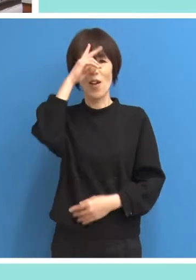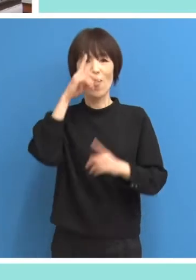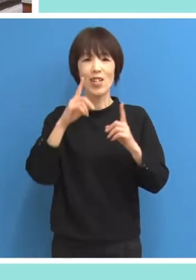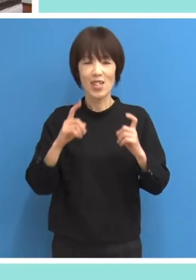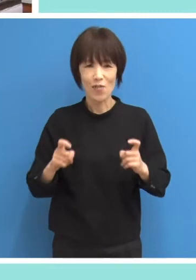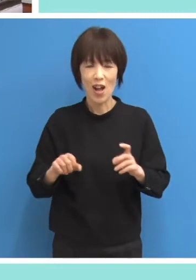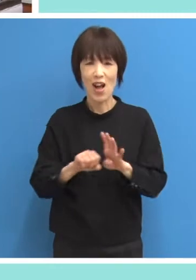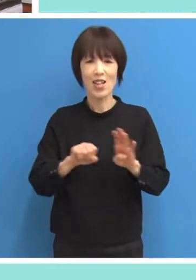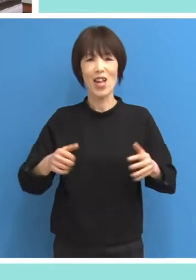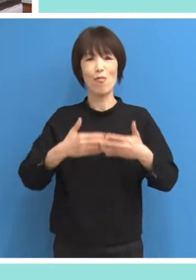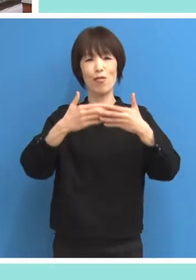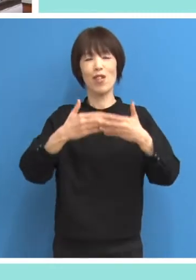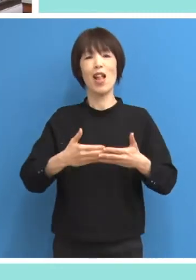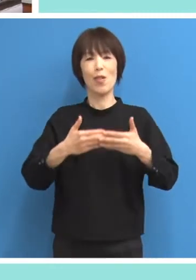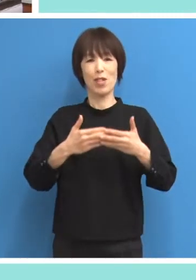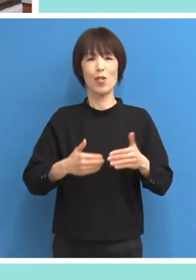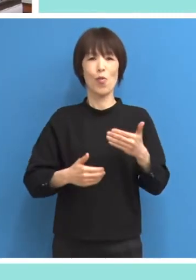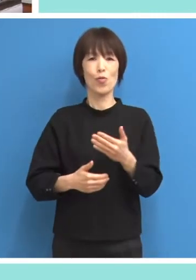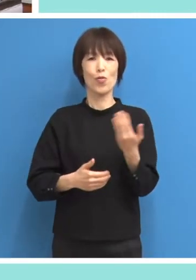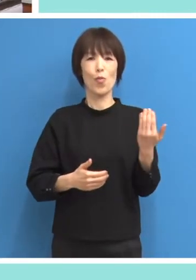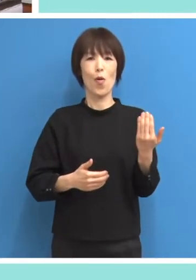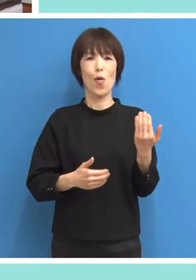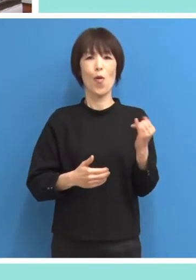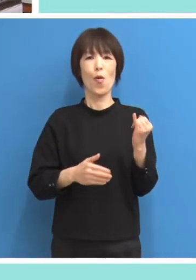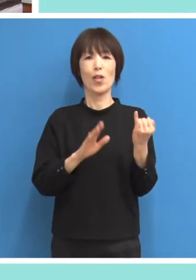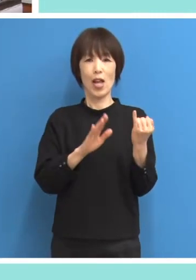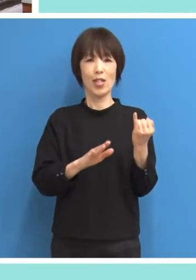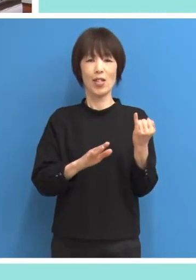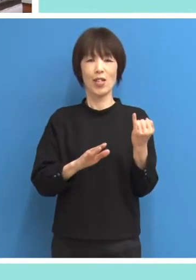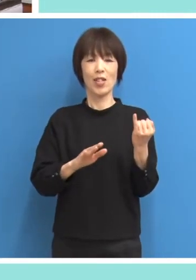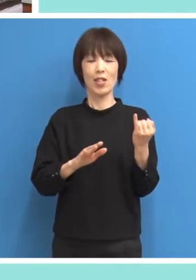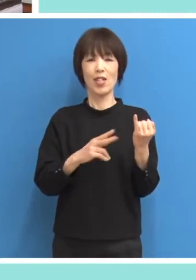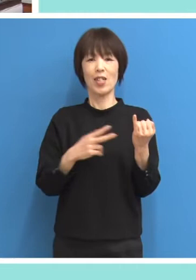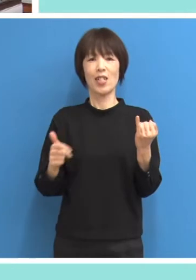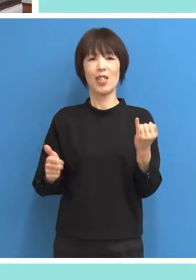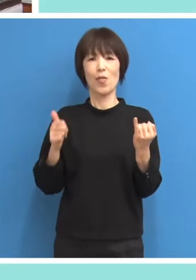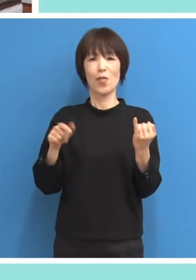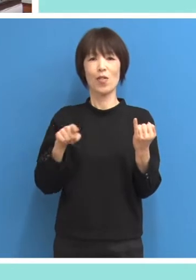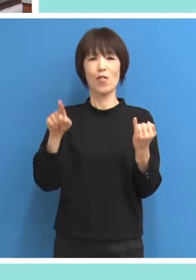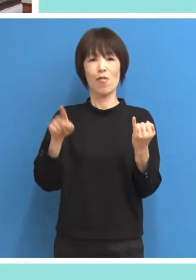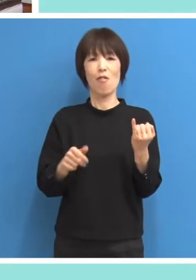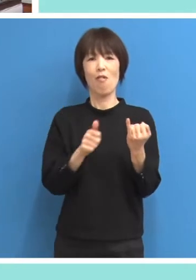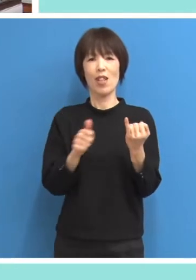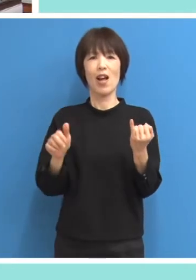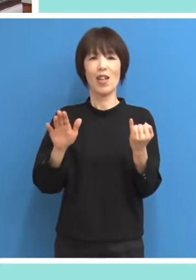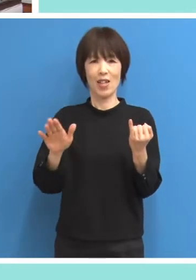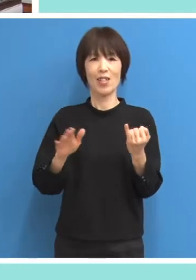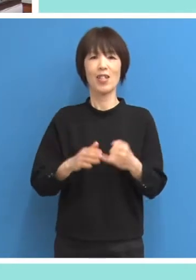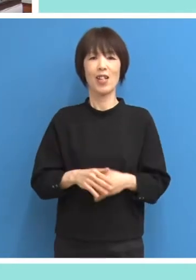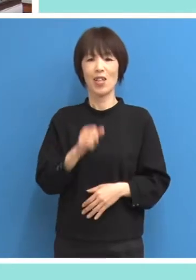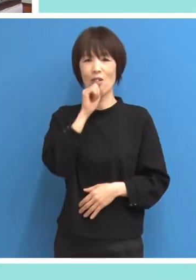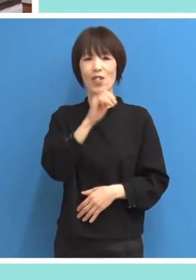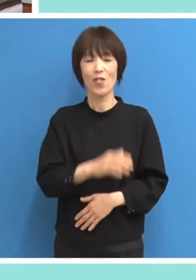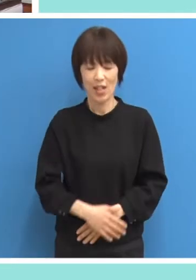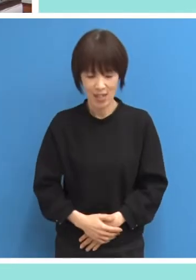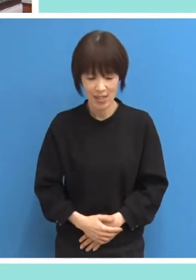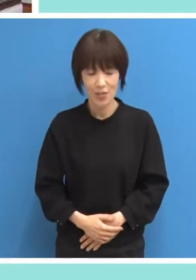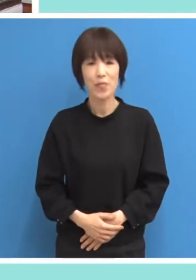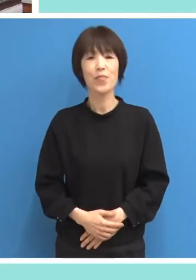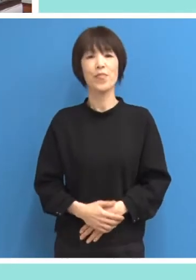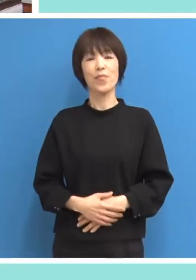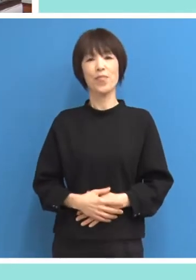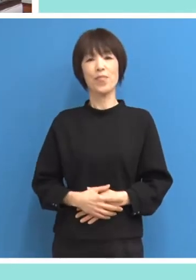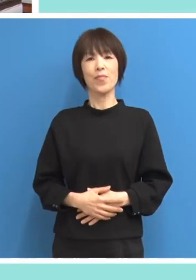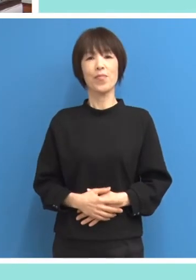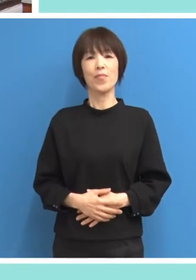皆さんこんにちは、大村ケーブルテレビの久保春奈です。 皆さんこんにちは、大村市長の園田博史です。 よろしくお願いします。 よろしくお願い